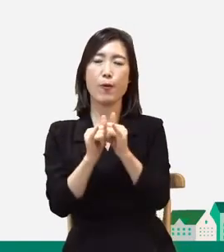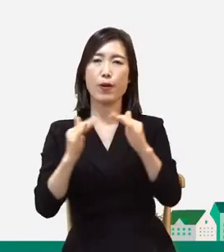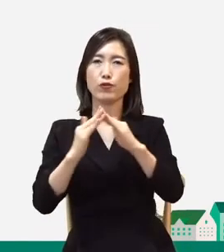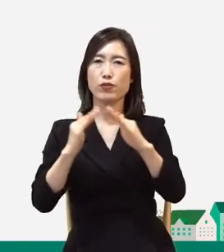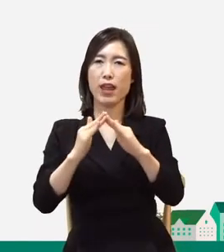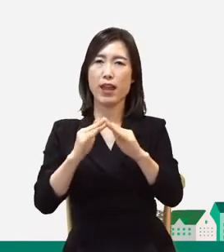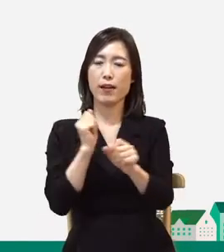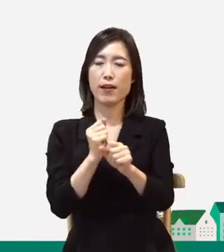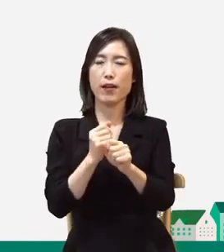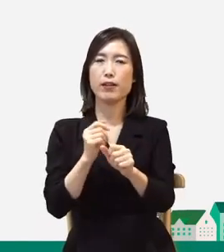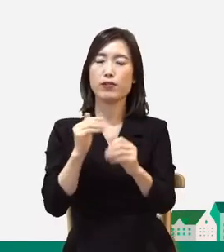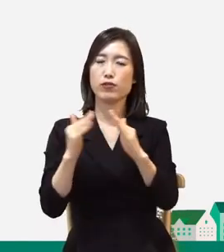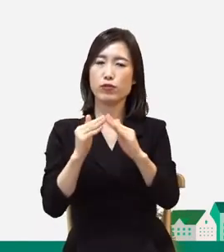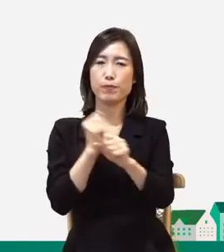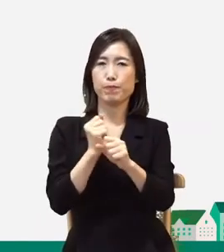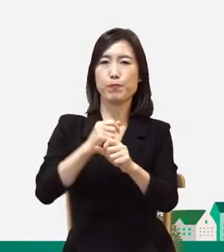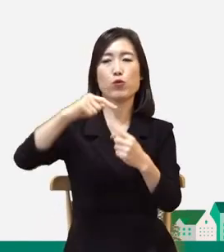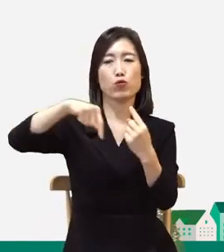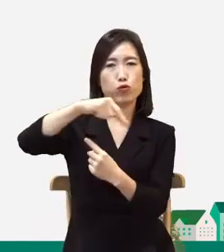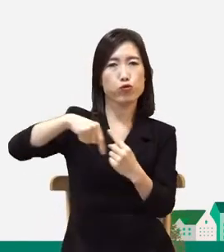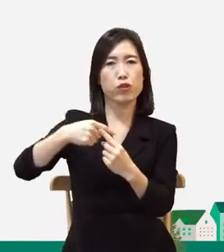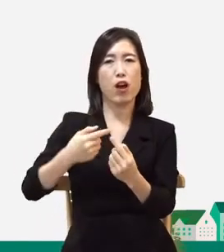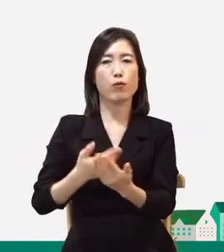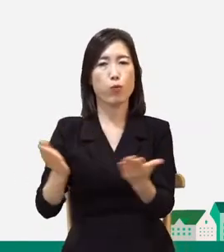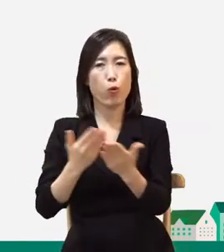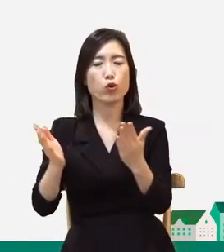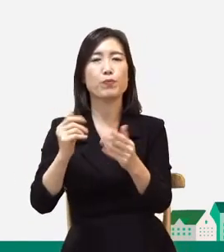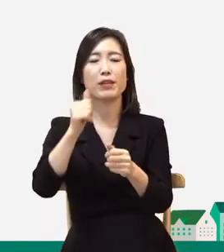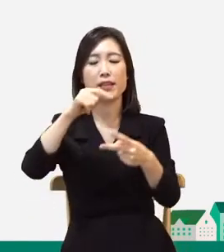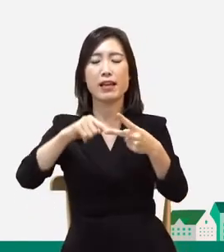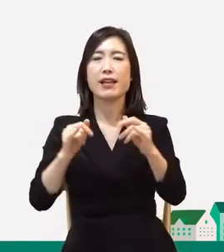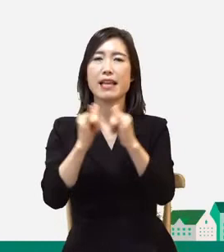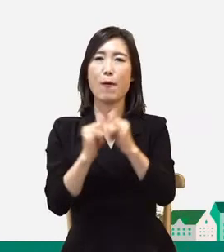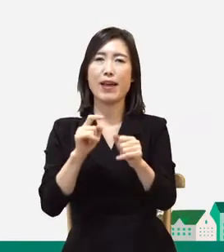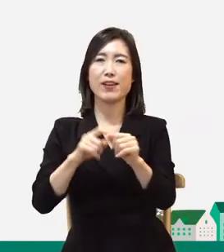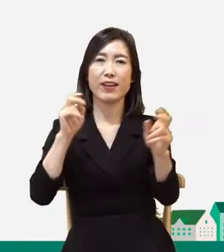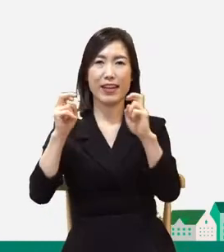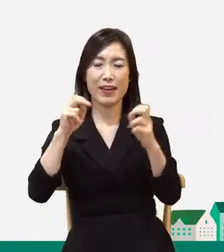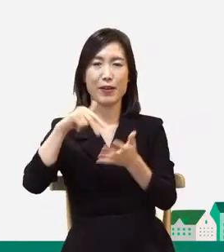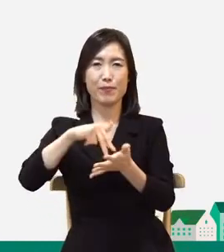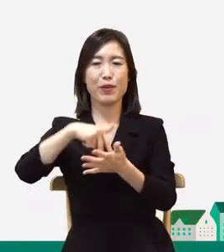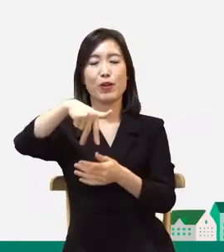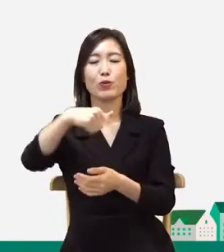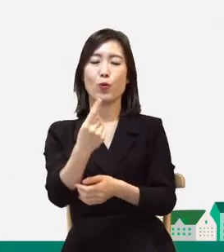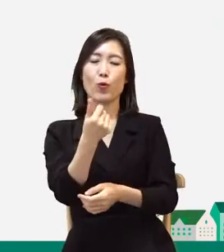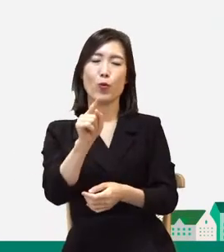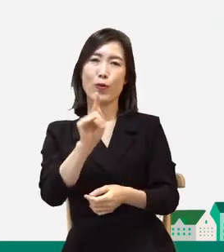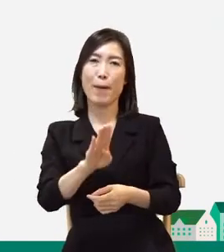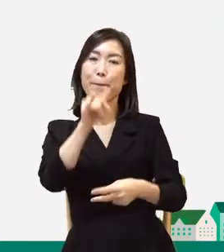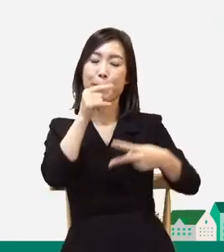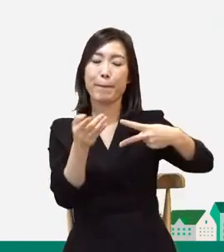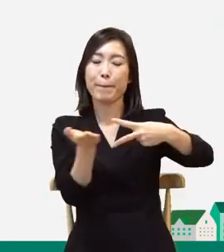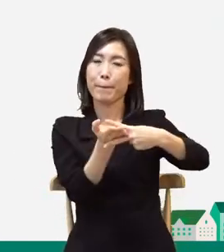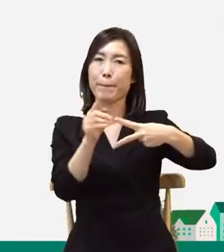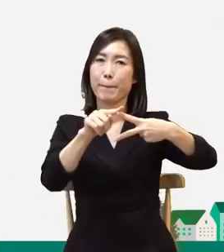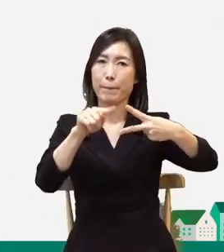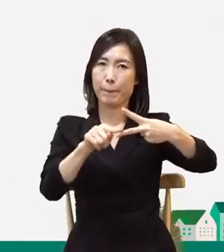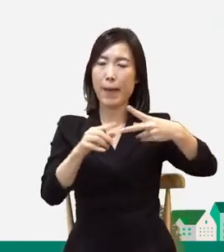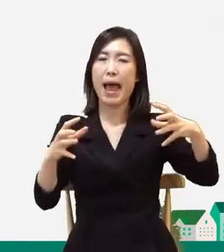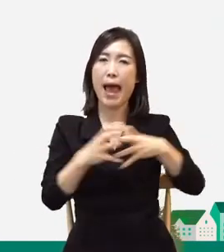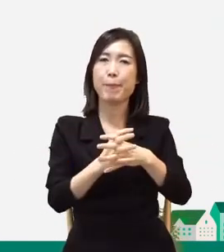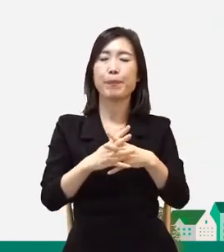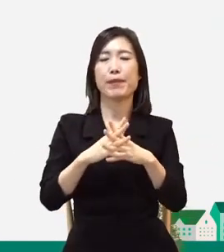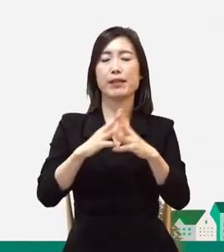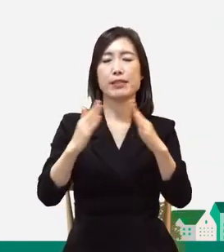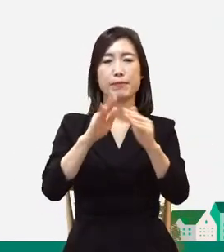직접 공급하고 짓고 운영하고 있는 조합, 사회적 기업으로서의 조합이 있습니다. 그래서 이 사실 두 조직이 어쨌든